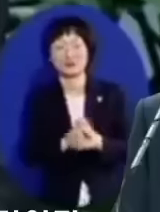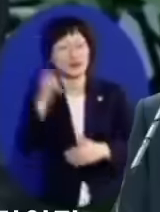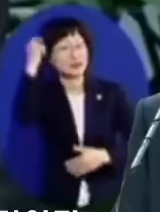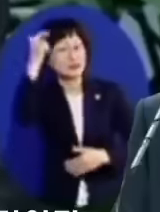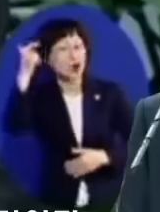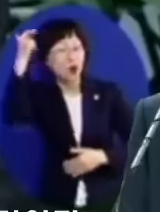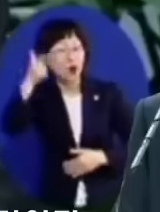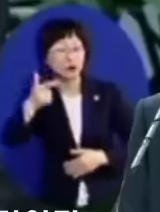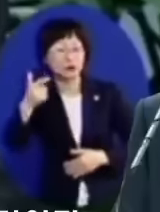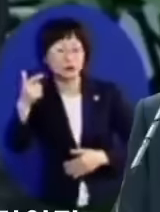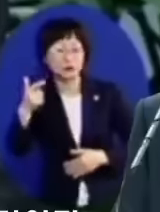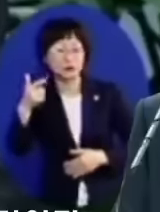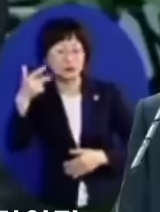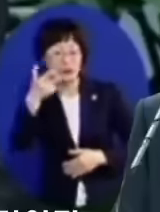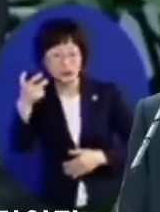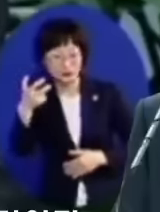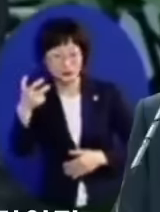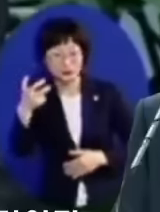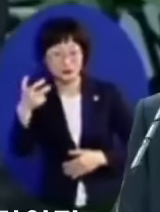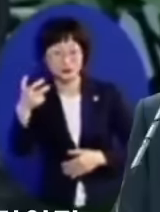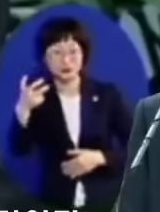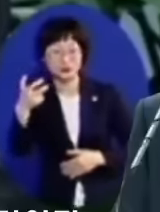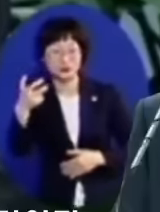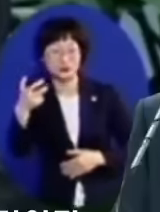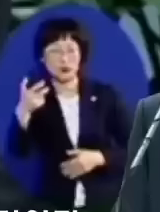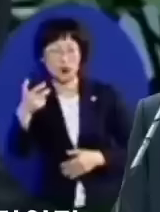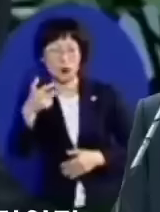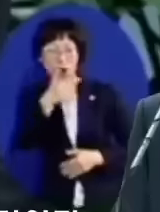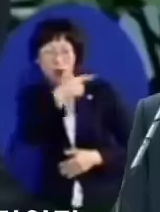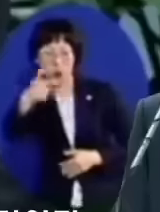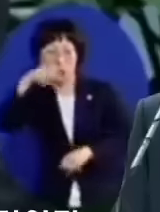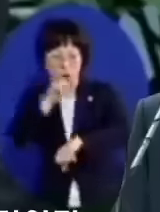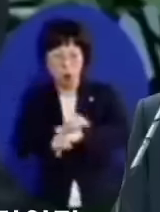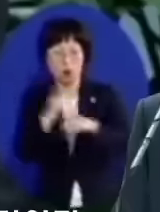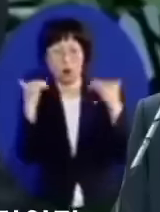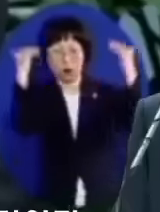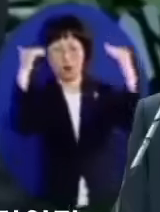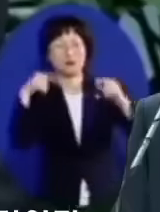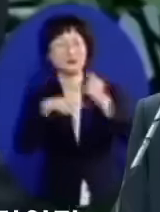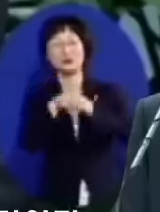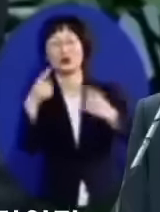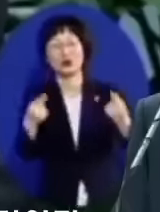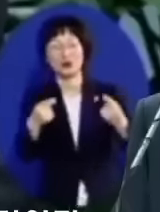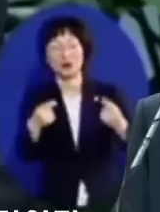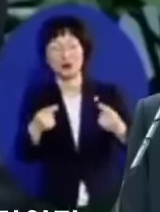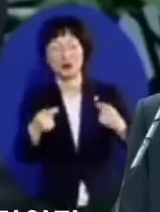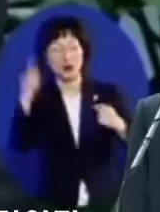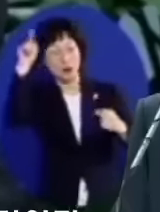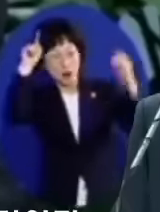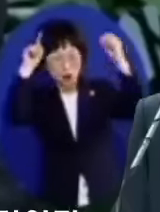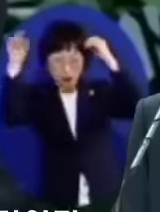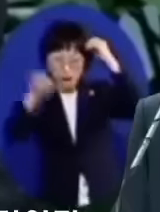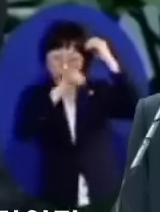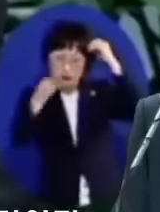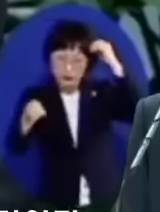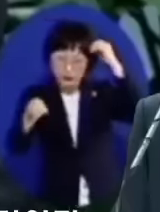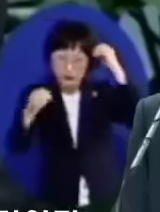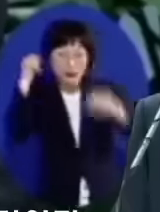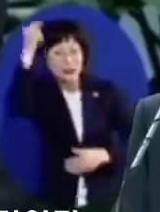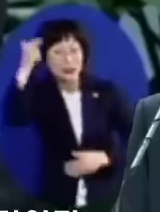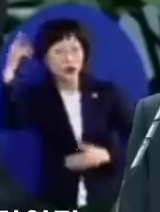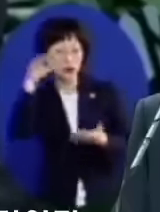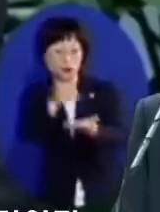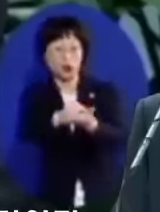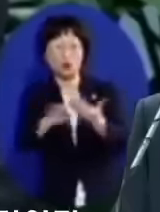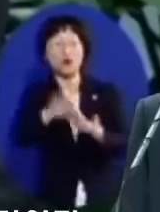한 70% 하면 꽤 장성한 성도가 되지요. 물론 100% 영이 점령하면